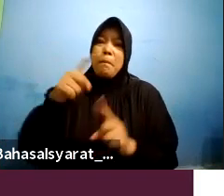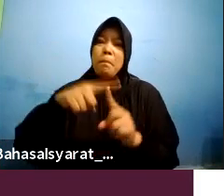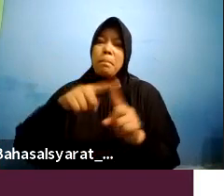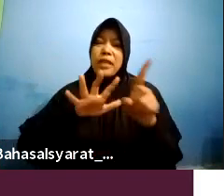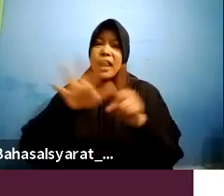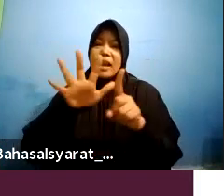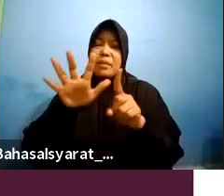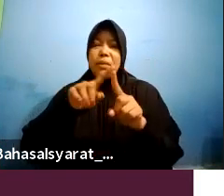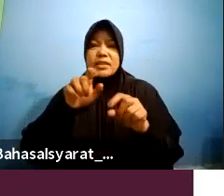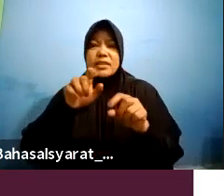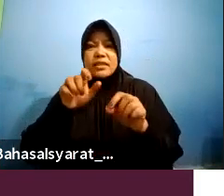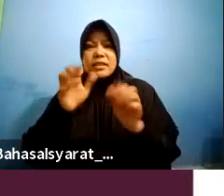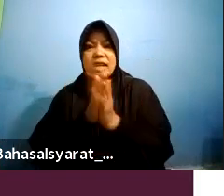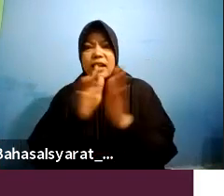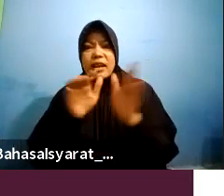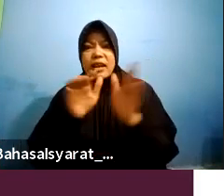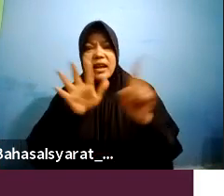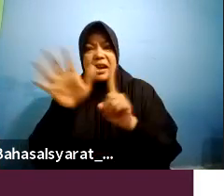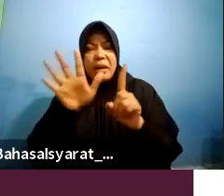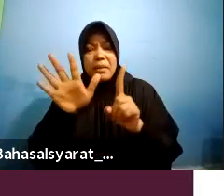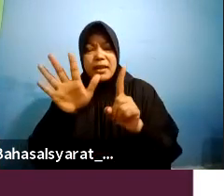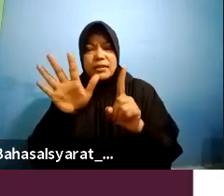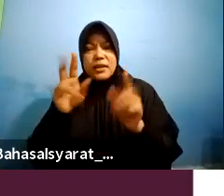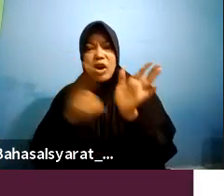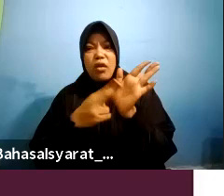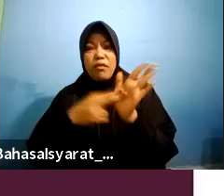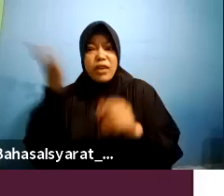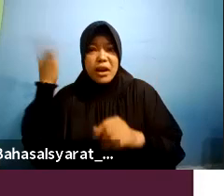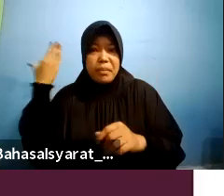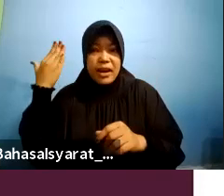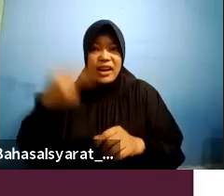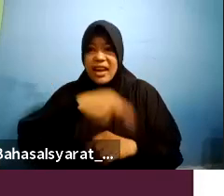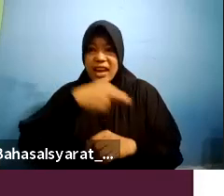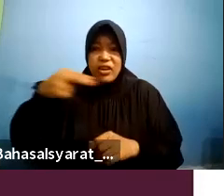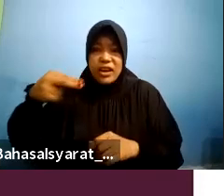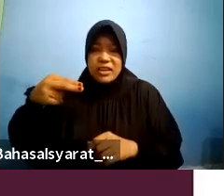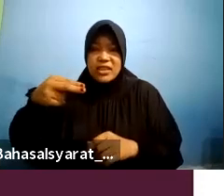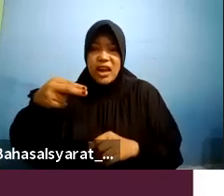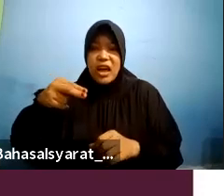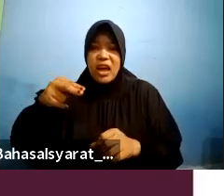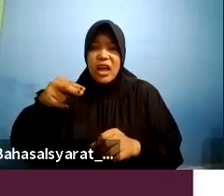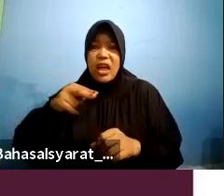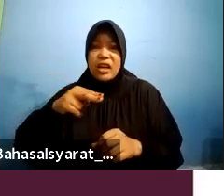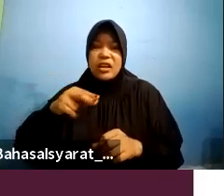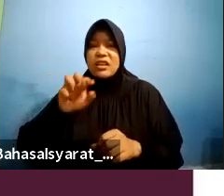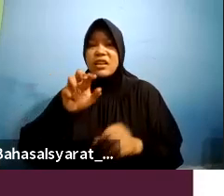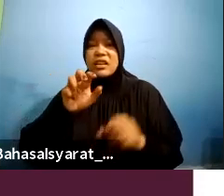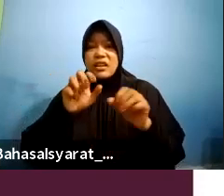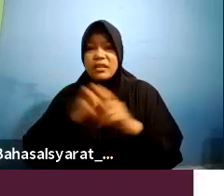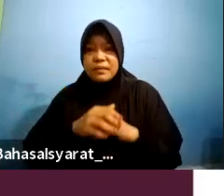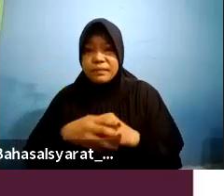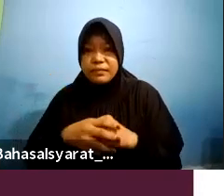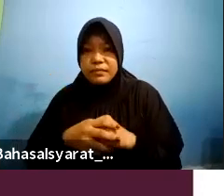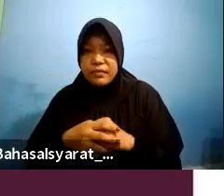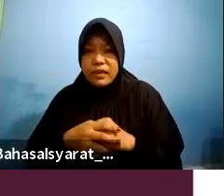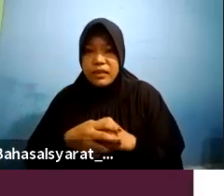16 November kemarin, bahwa di Indonesia ini total semuanya 871.000